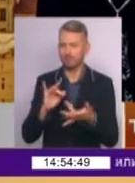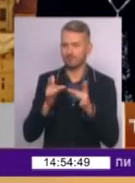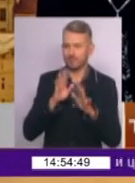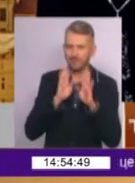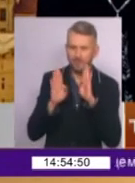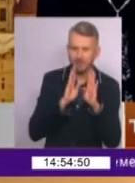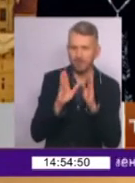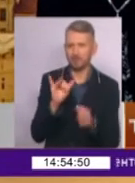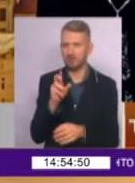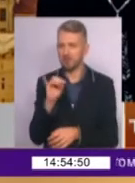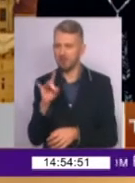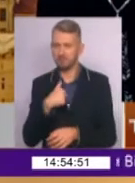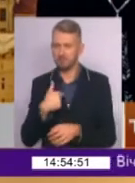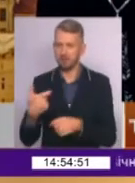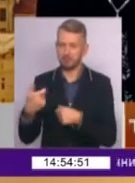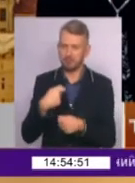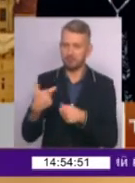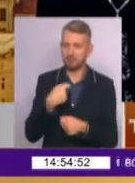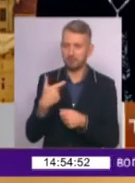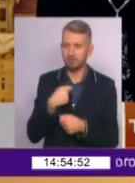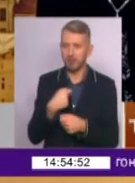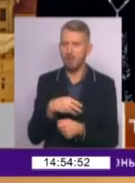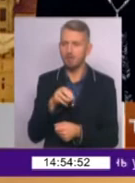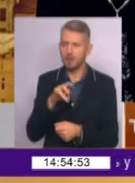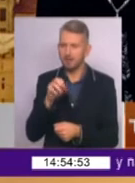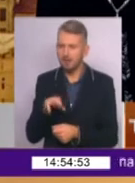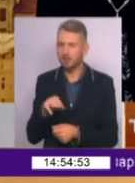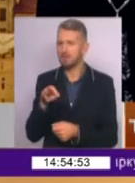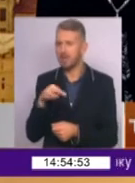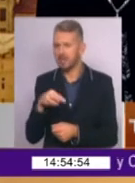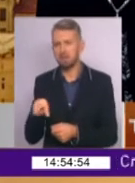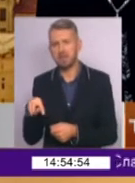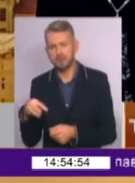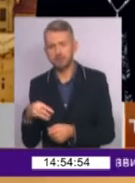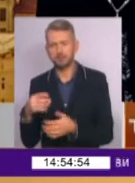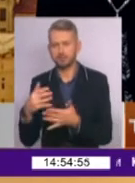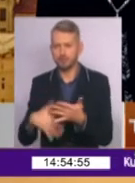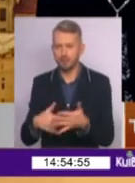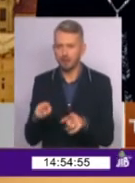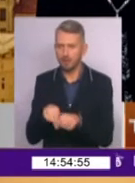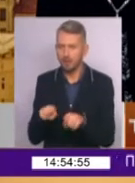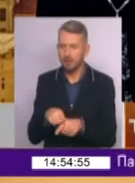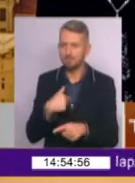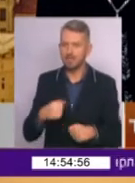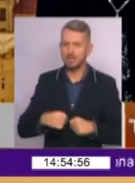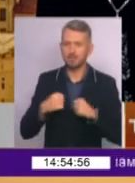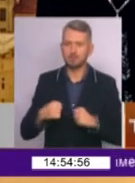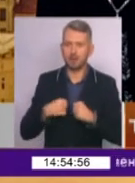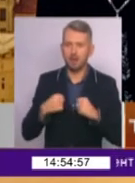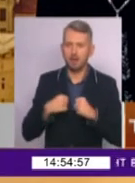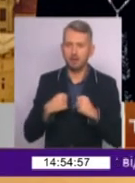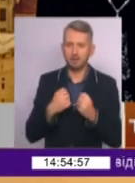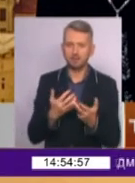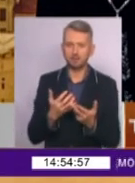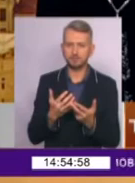в Вайбері. Мені зараз пишуть менінгіт, і ми намагалися формувати з вами